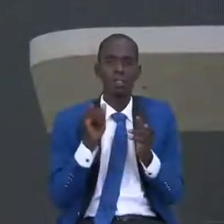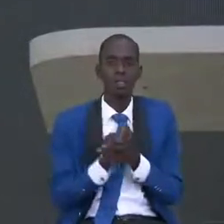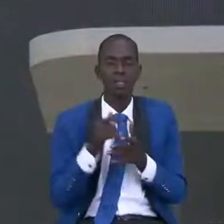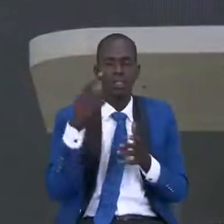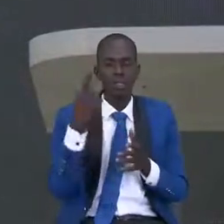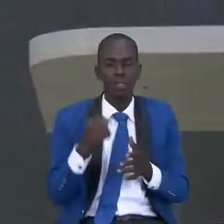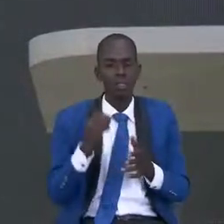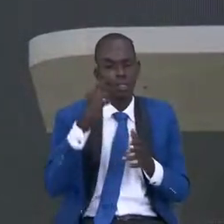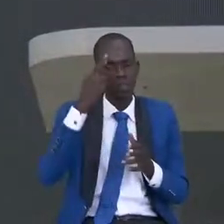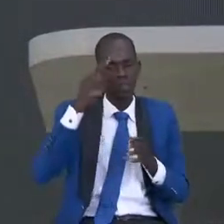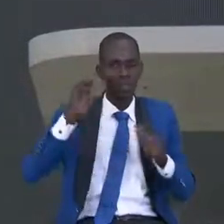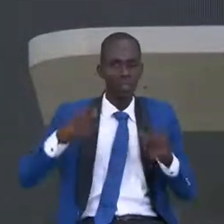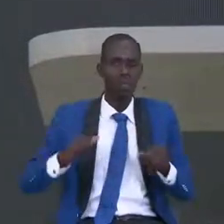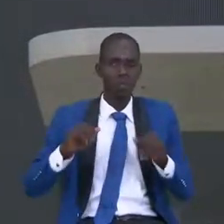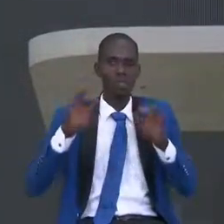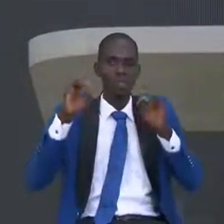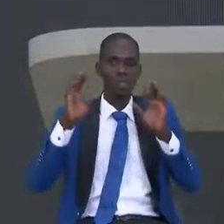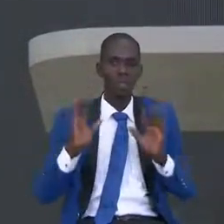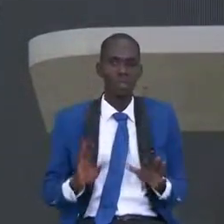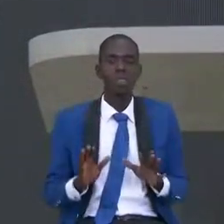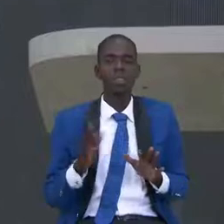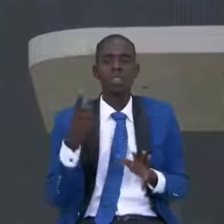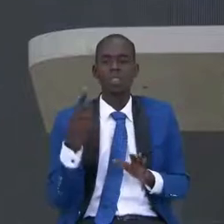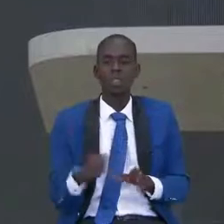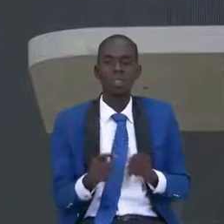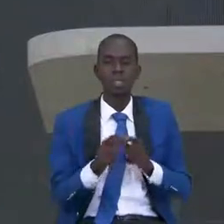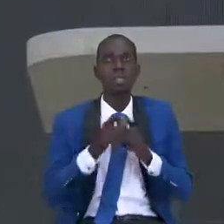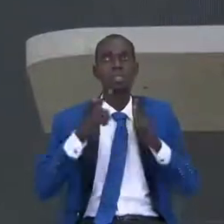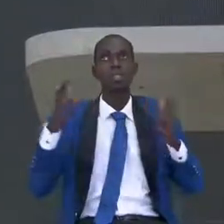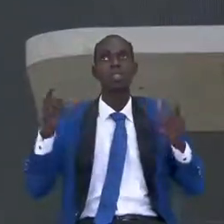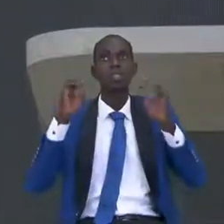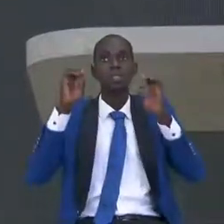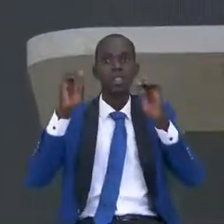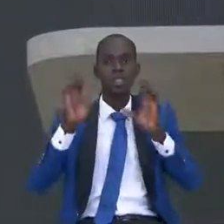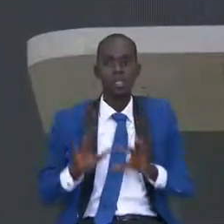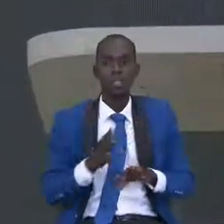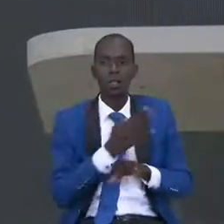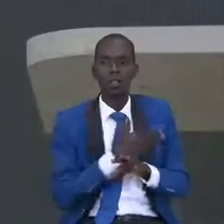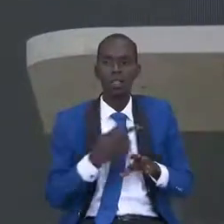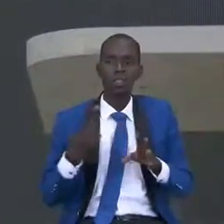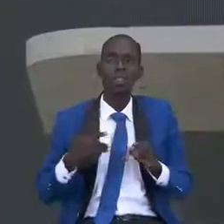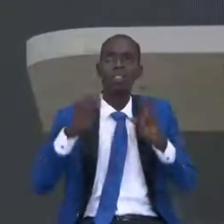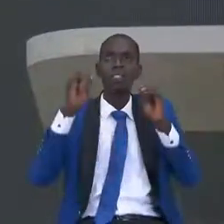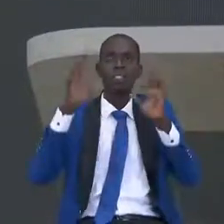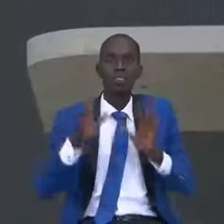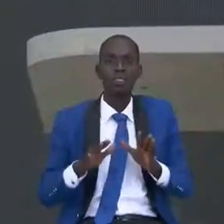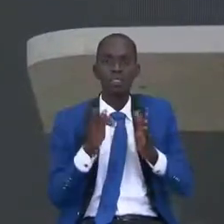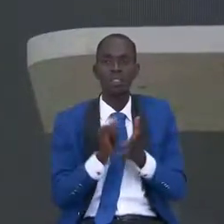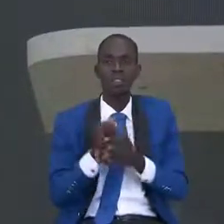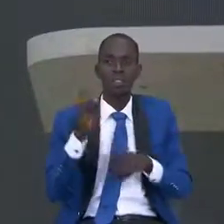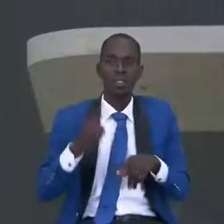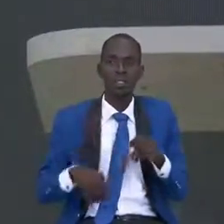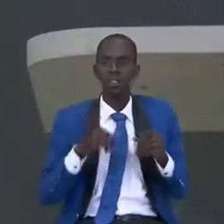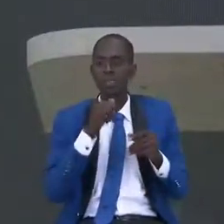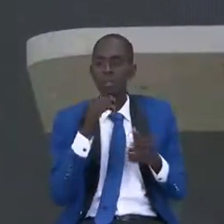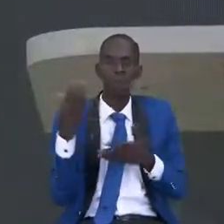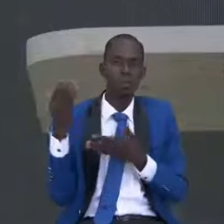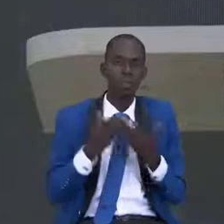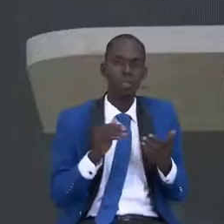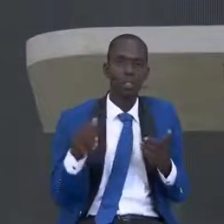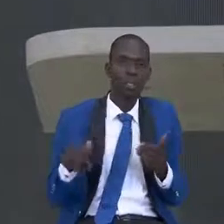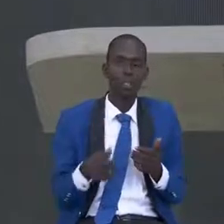l'enseignant raisonnable, l'enseignant surnaturel et l'enseignant qui ne peut te donner